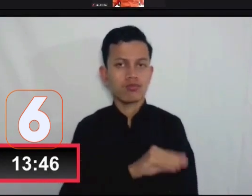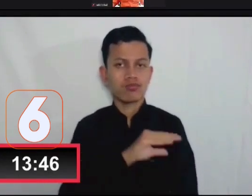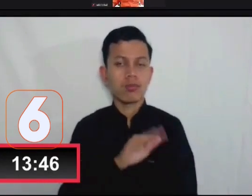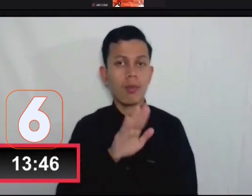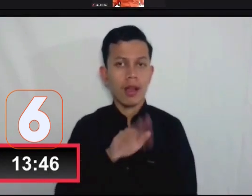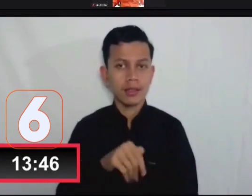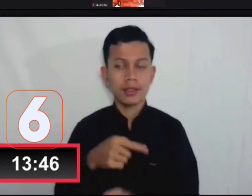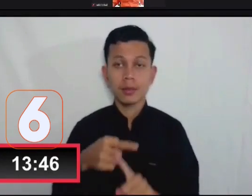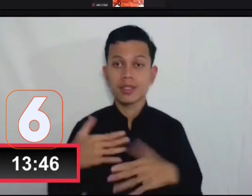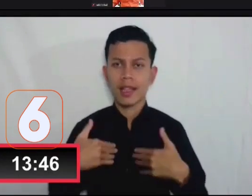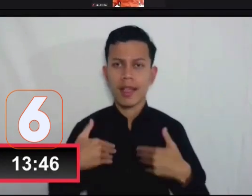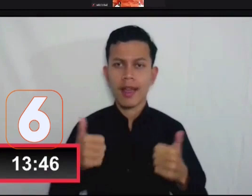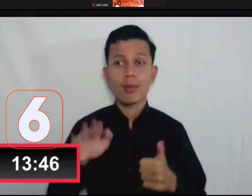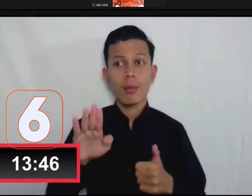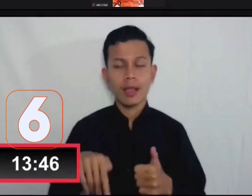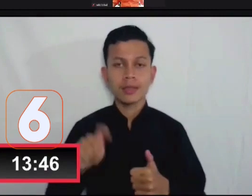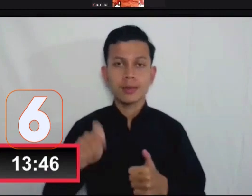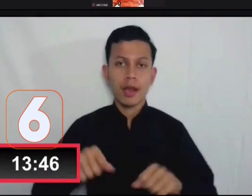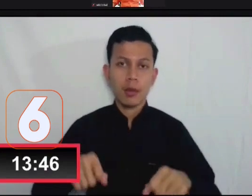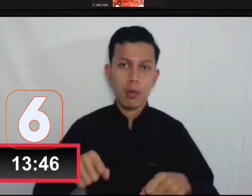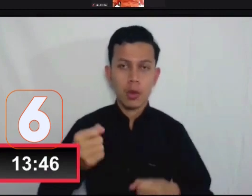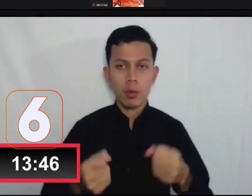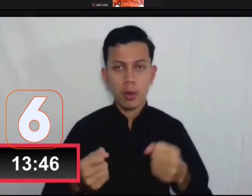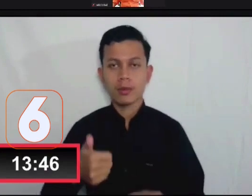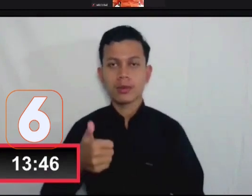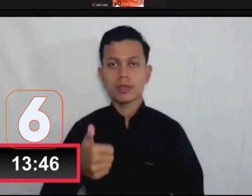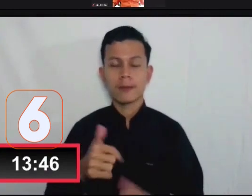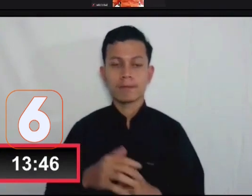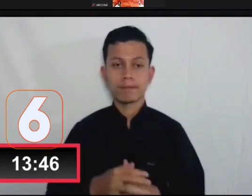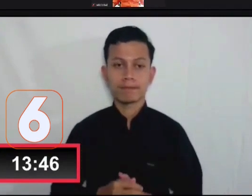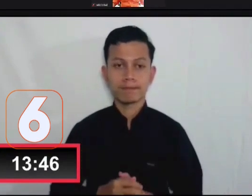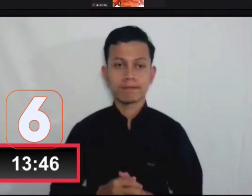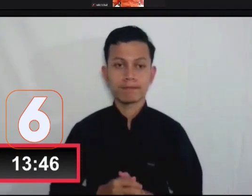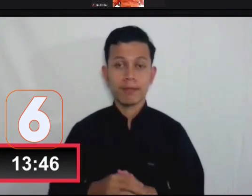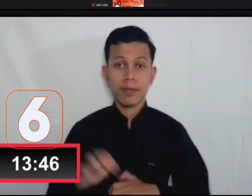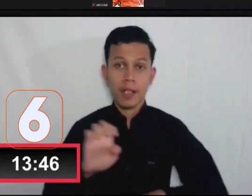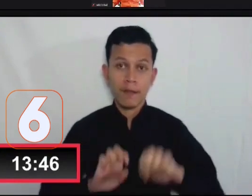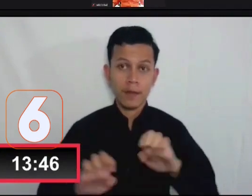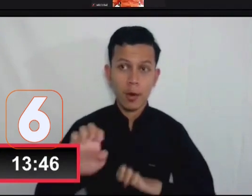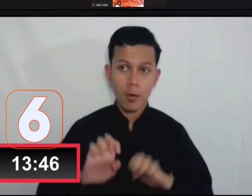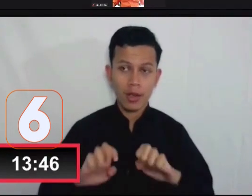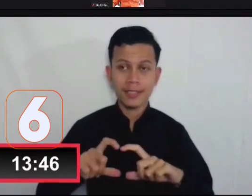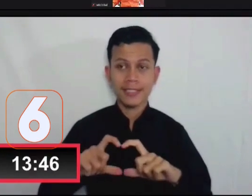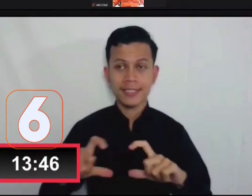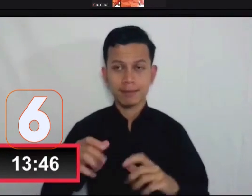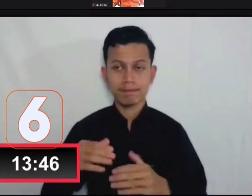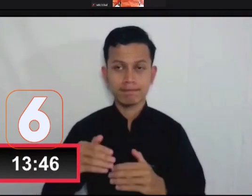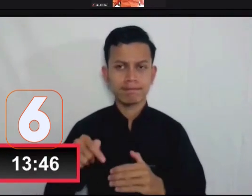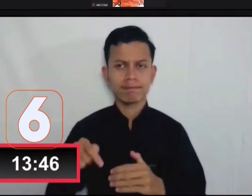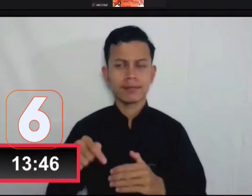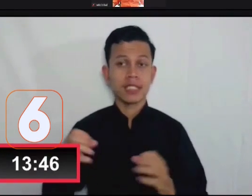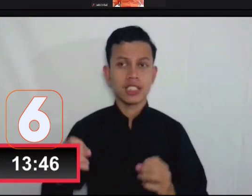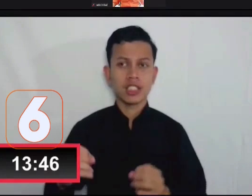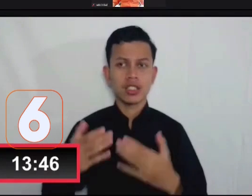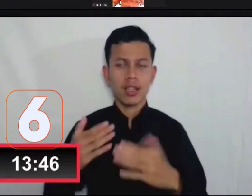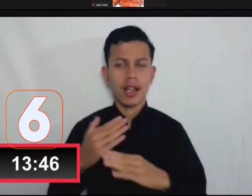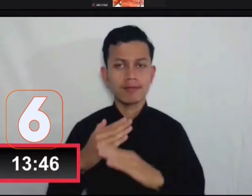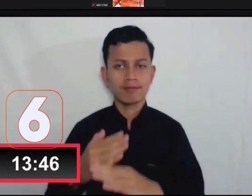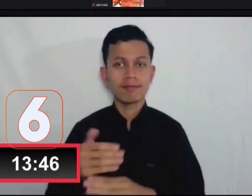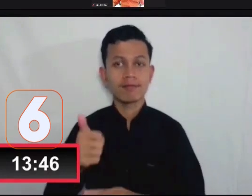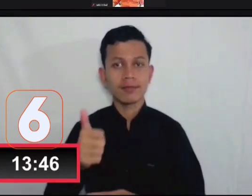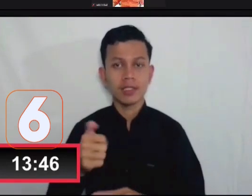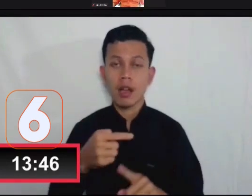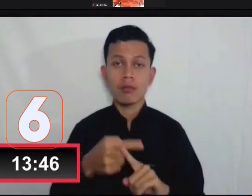untuk mengemudikan kendaraan bermotor dengan efektifnya evaluasi terhadap pemegang SIM akan dapat mencegah kecelakaan dan mengurangi tingkat